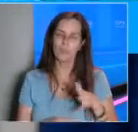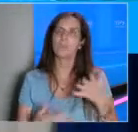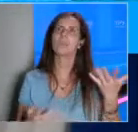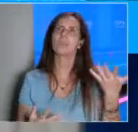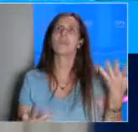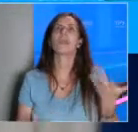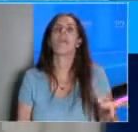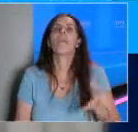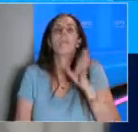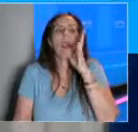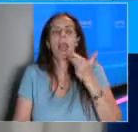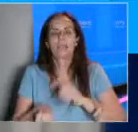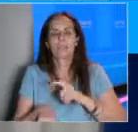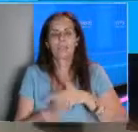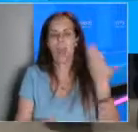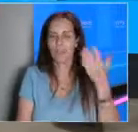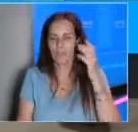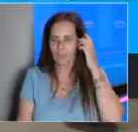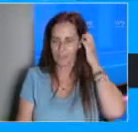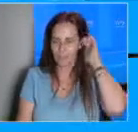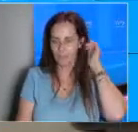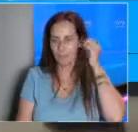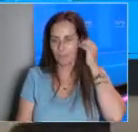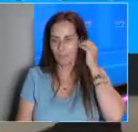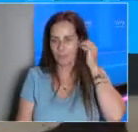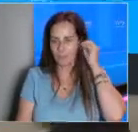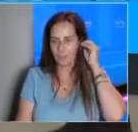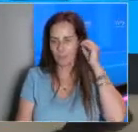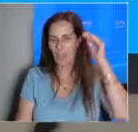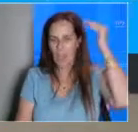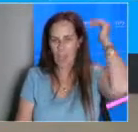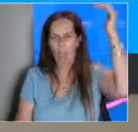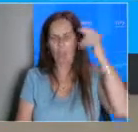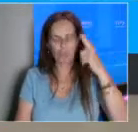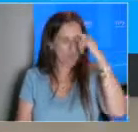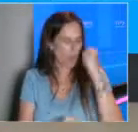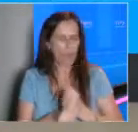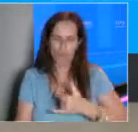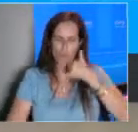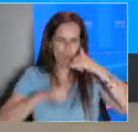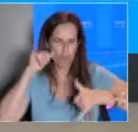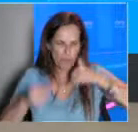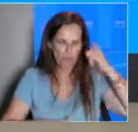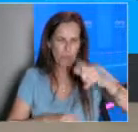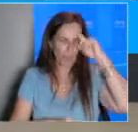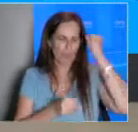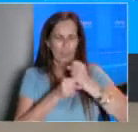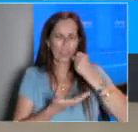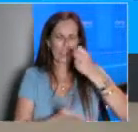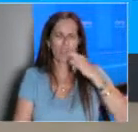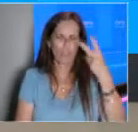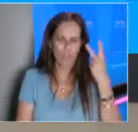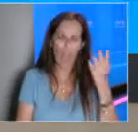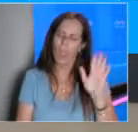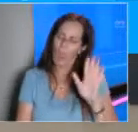מלא זמן. מלא. וגם מלא, אם מלא. אנחנו שומעים עכשיו את גנץ אומר, אני עומד על שלי ועומד על תקציב דו-שנתי וזה מה